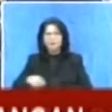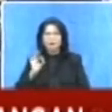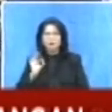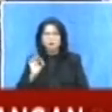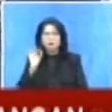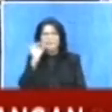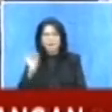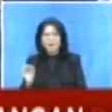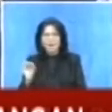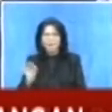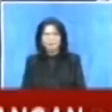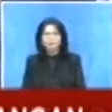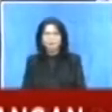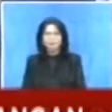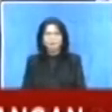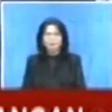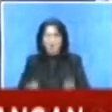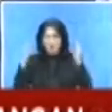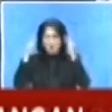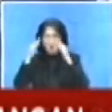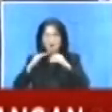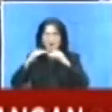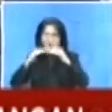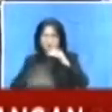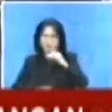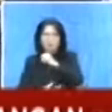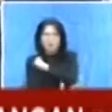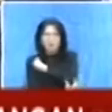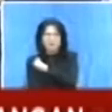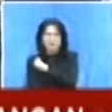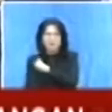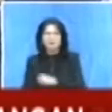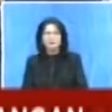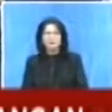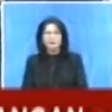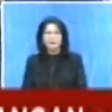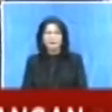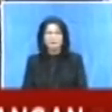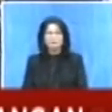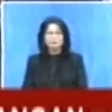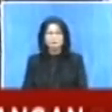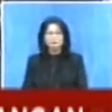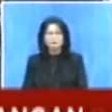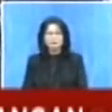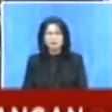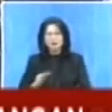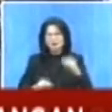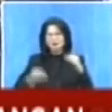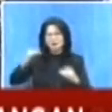8,5% sampai dengan 9,0%, dengan penekanan pada penurunan kemiskinan ekstrem. Tingkat